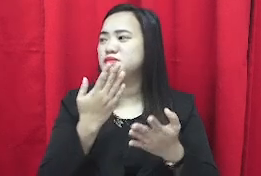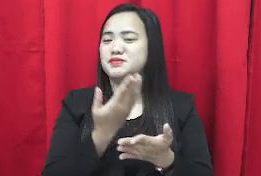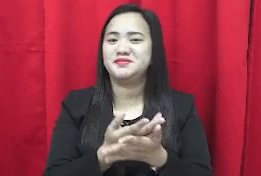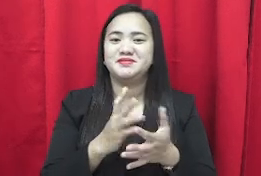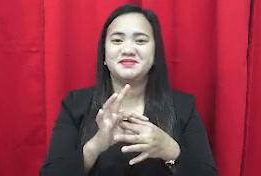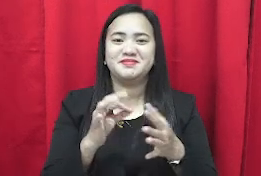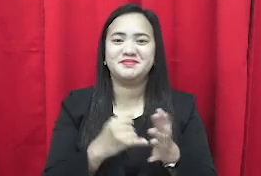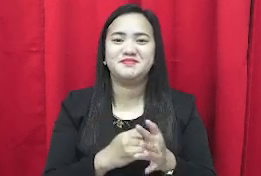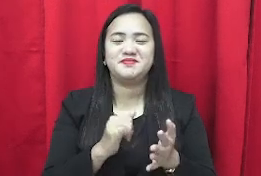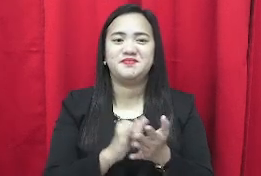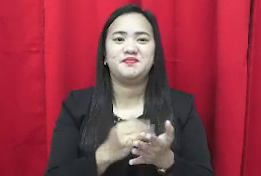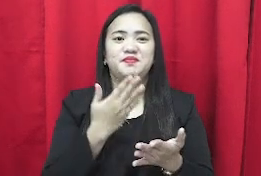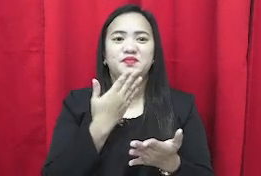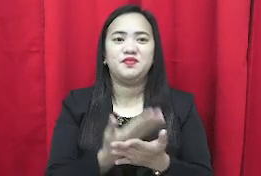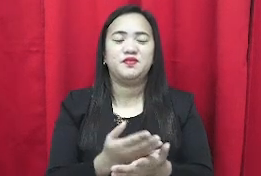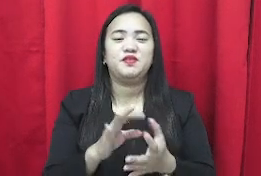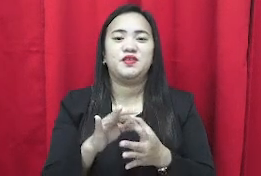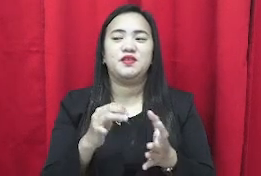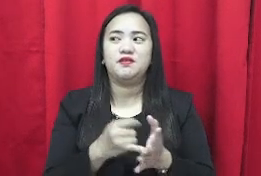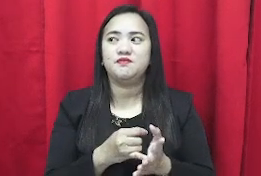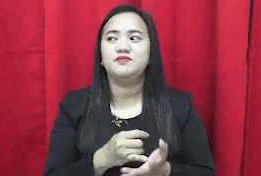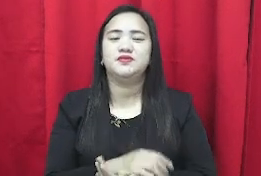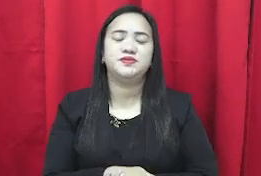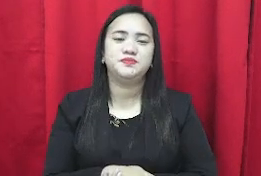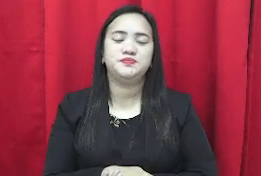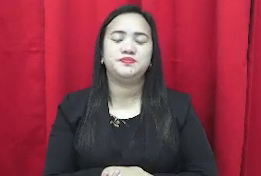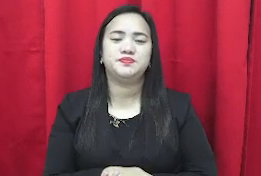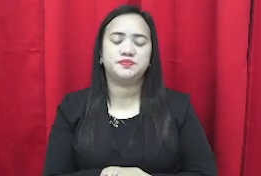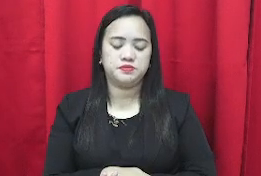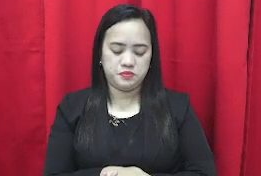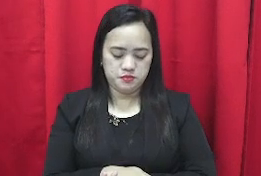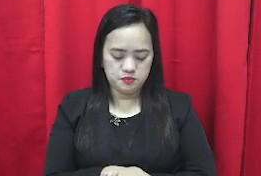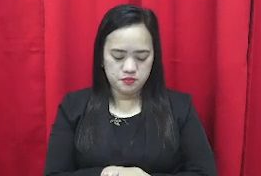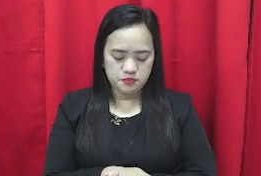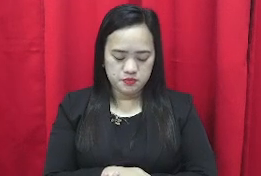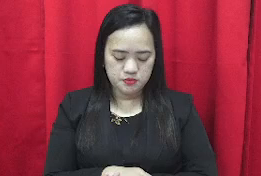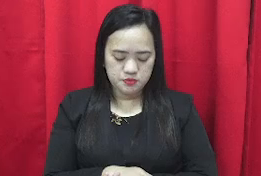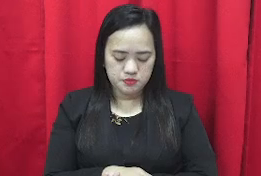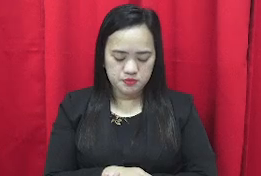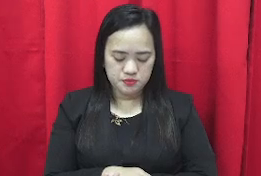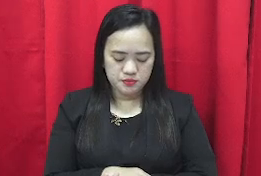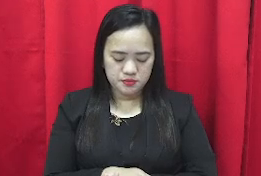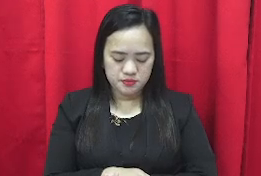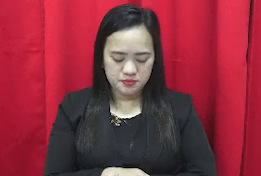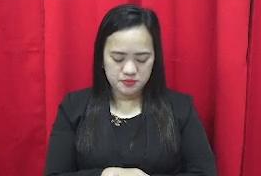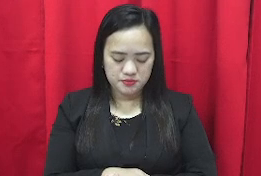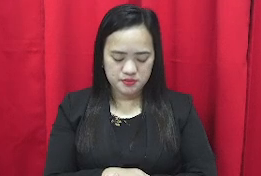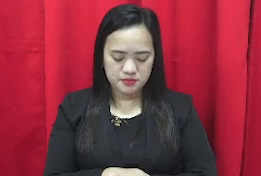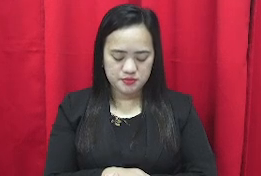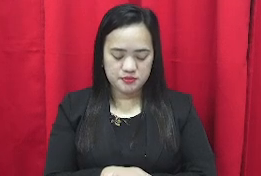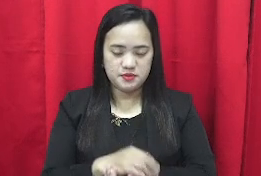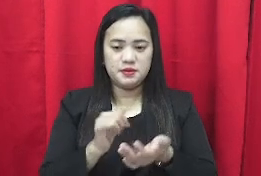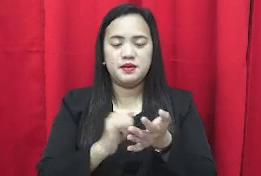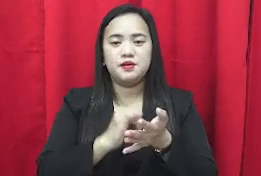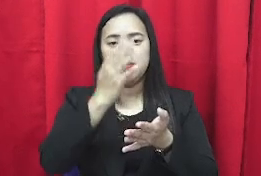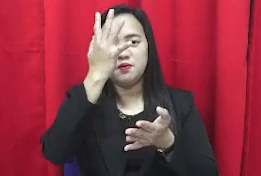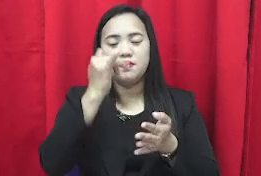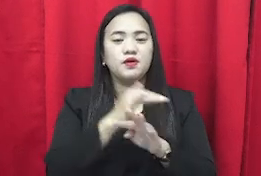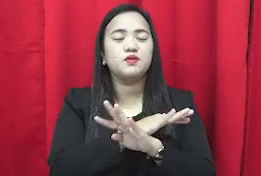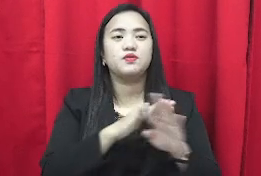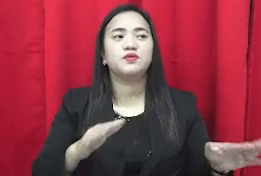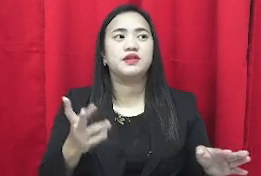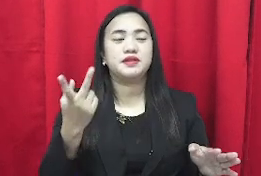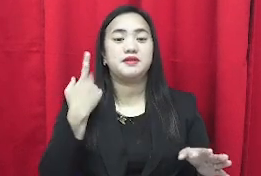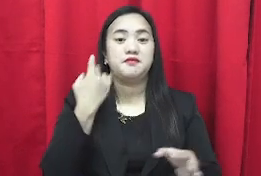pupwede pupwedeng mangyari kaya nga unang-una hindi na ang mga bata matatakot na